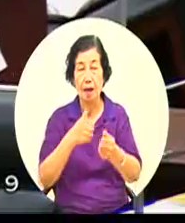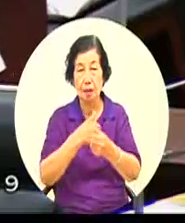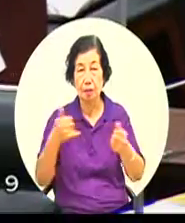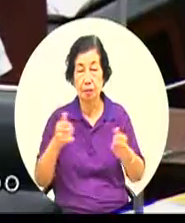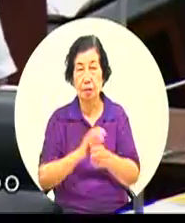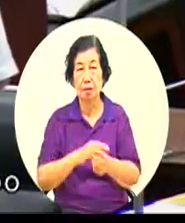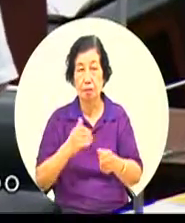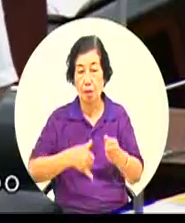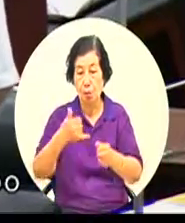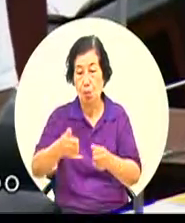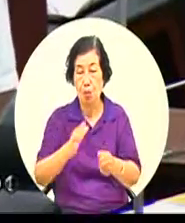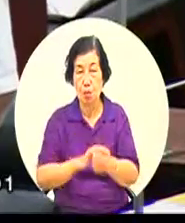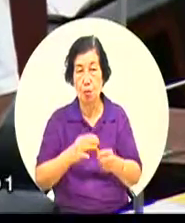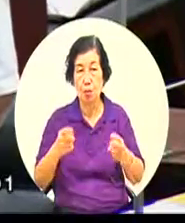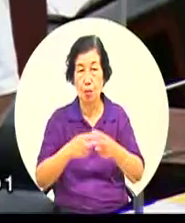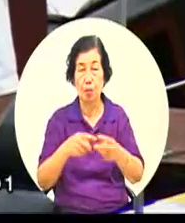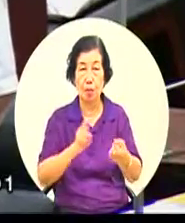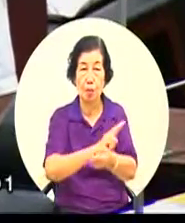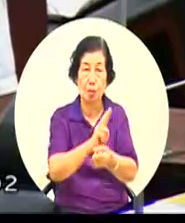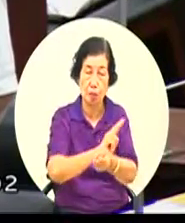呢？阮遮拢无爱插完。